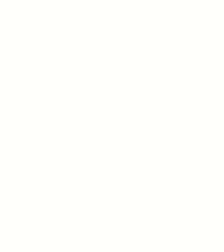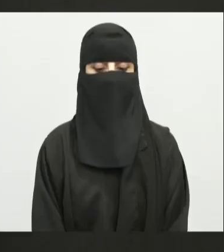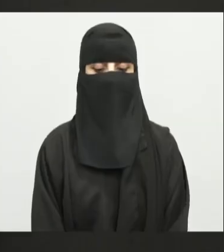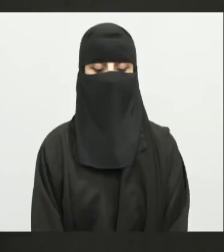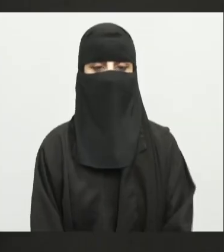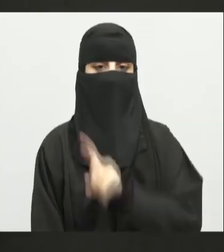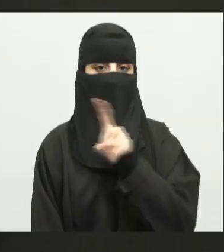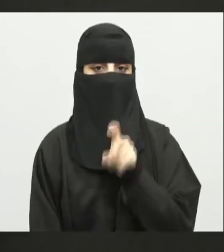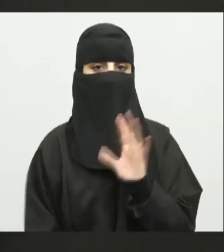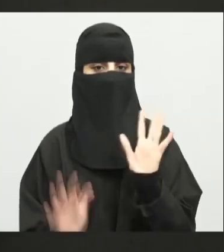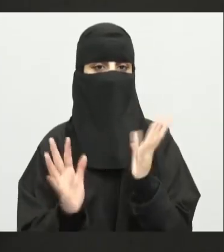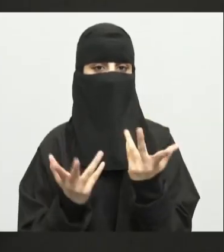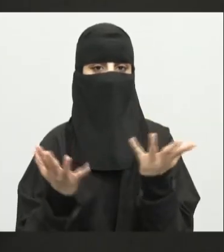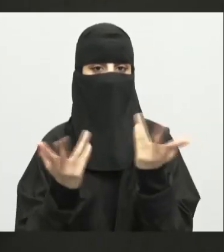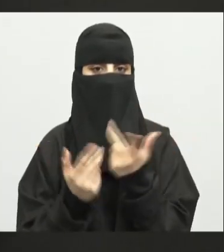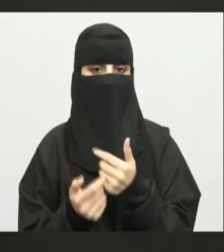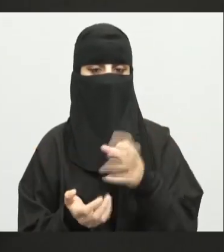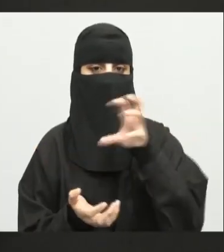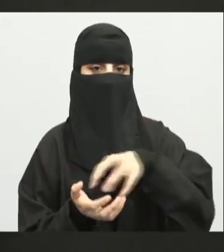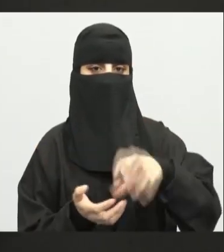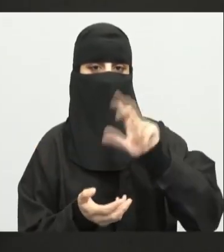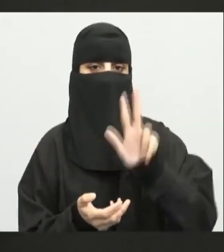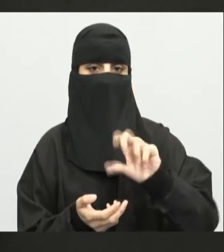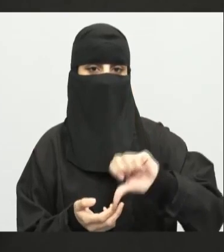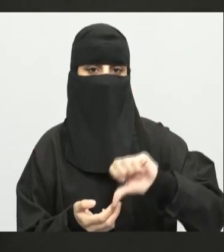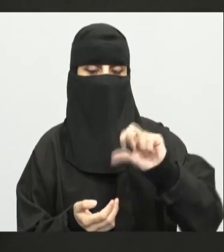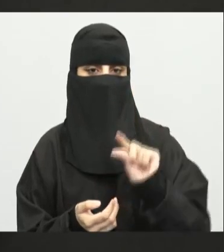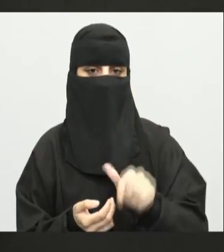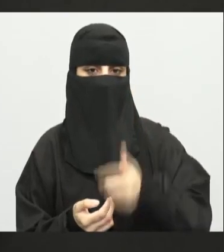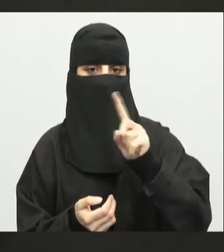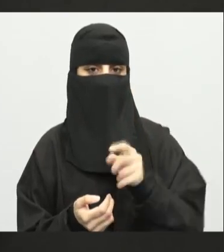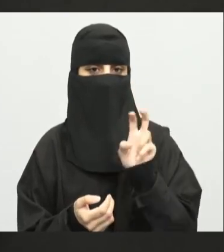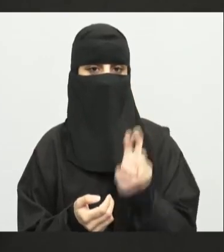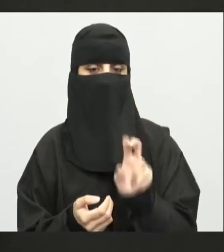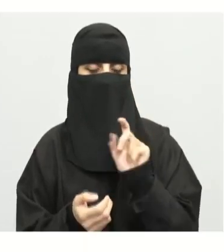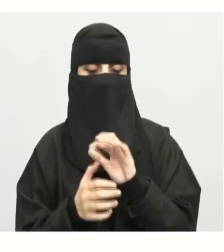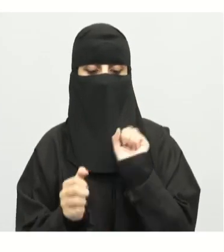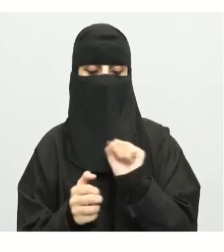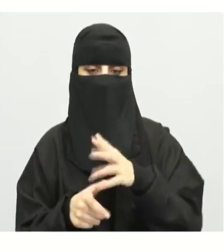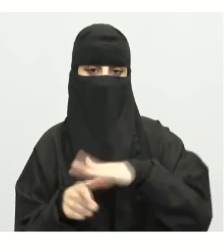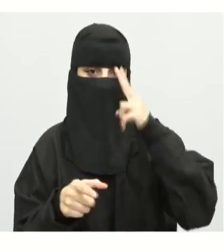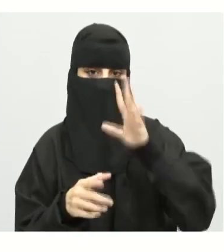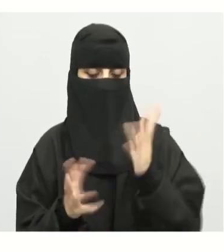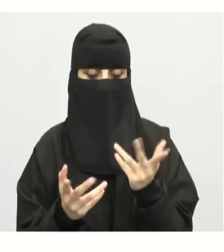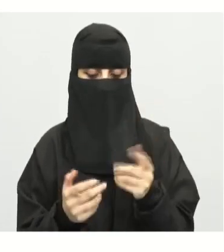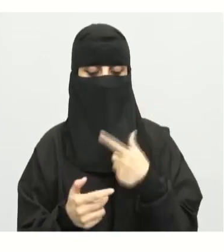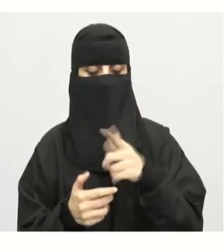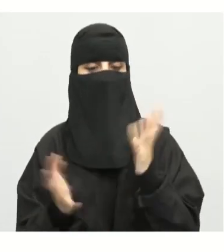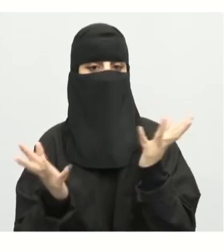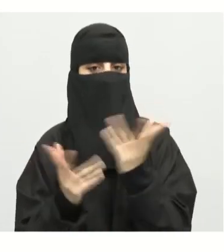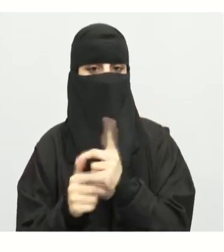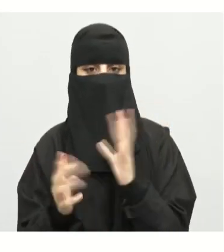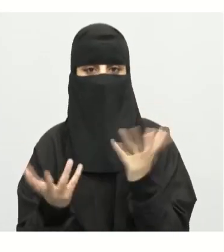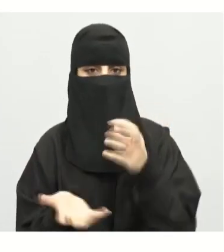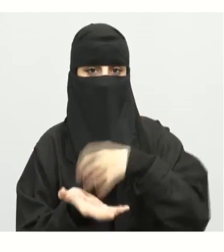كم عدد المناطق الاداريه في وطني ومما تتكون كل منطقه يتكون وطني المملكه العربيه